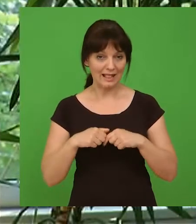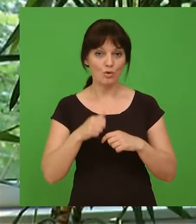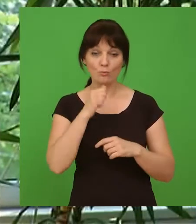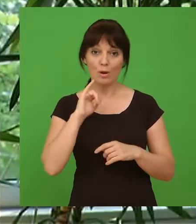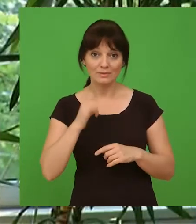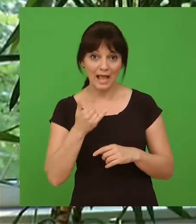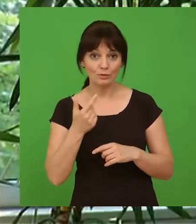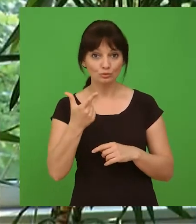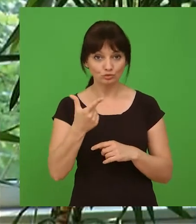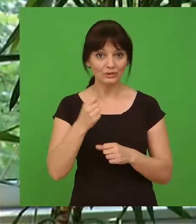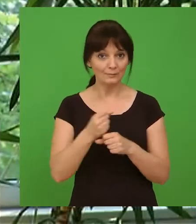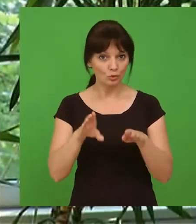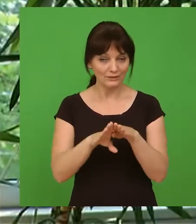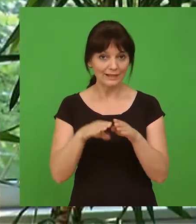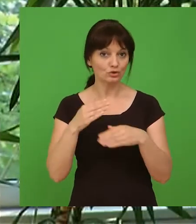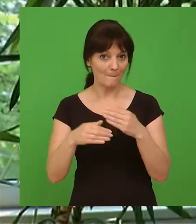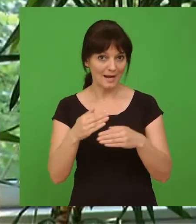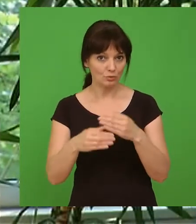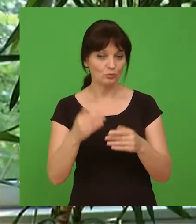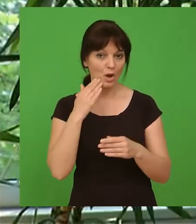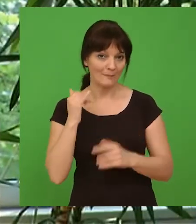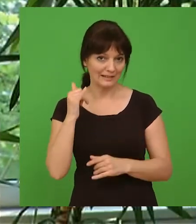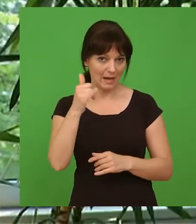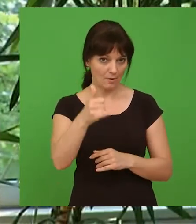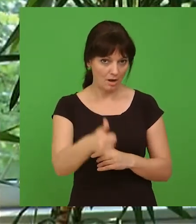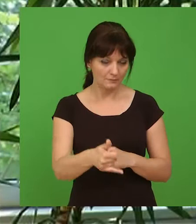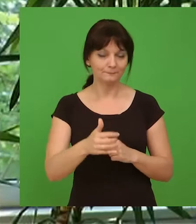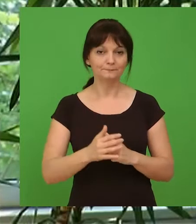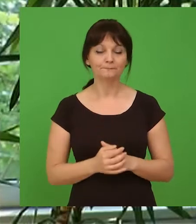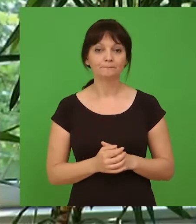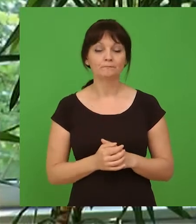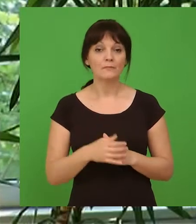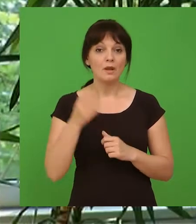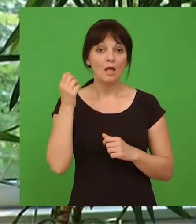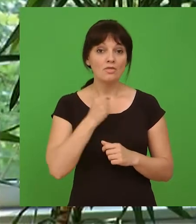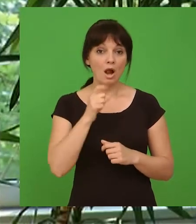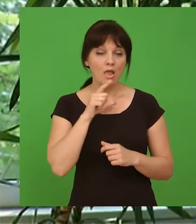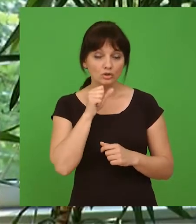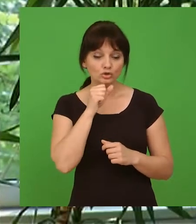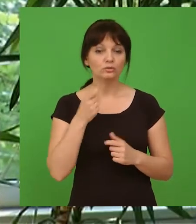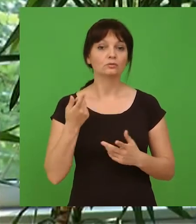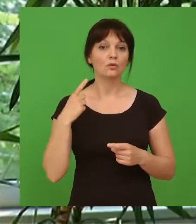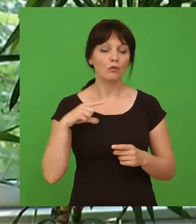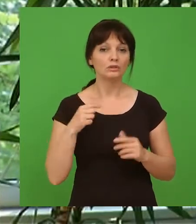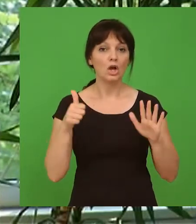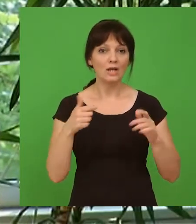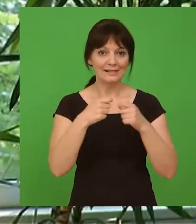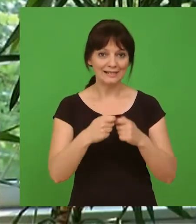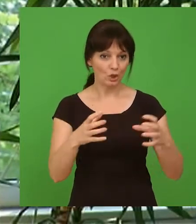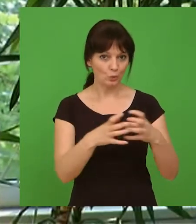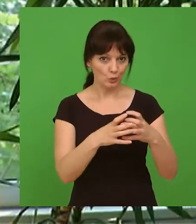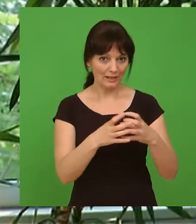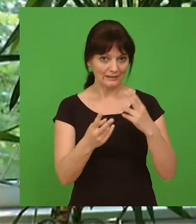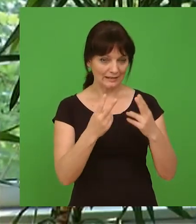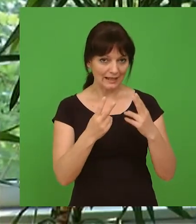Pap János két munkatársával májusban amerikai meghívásnak tett eleget. Dallasban részt vettek a 6000 tagot számláló